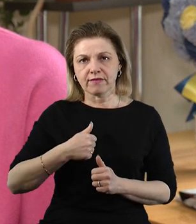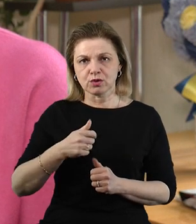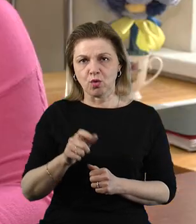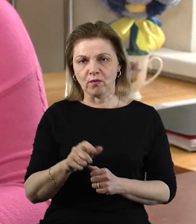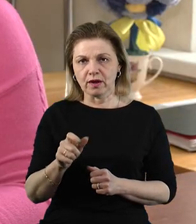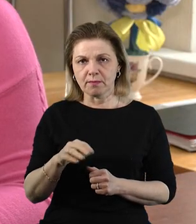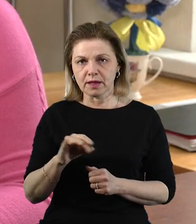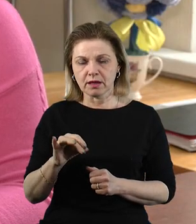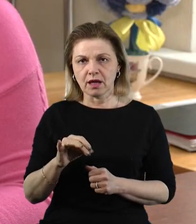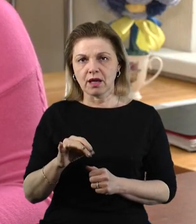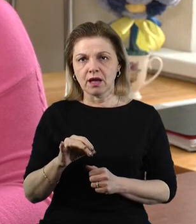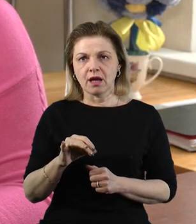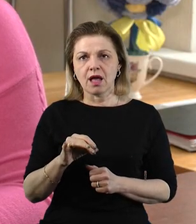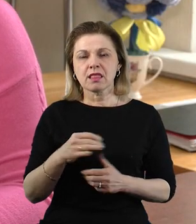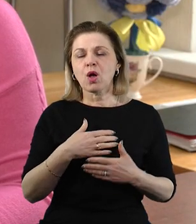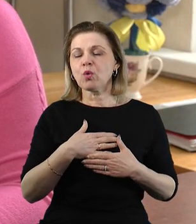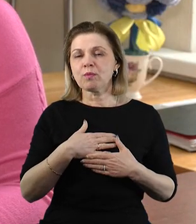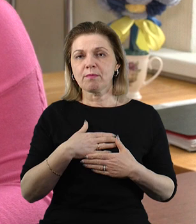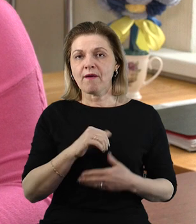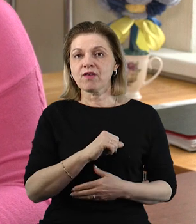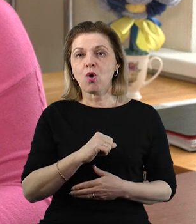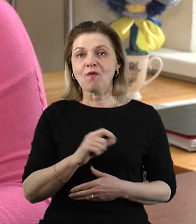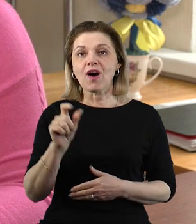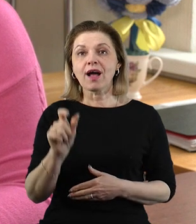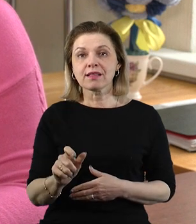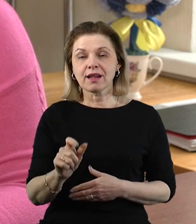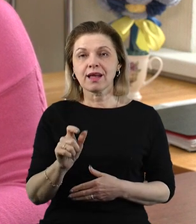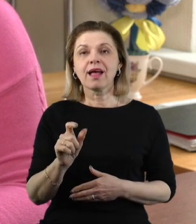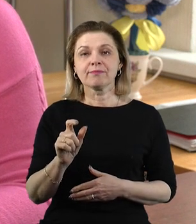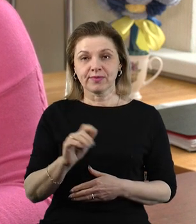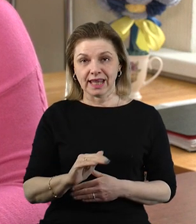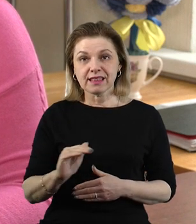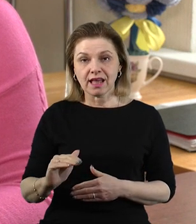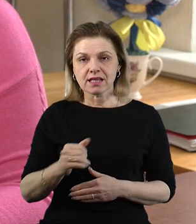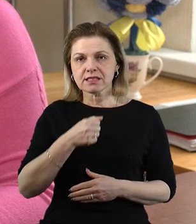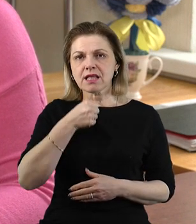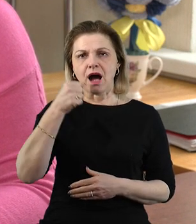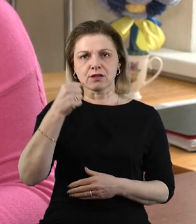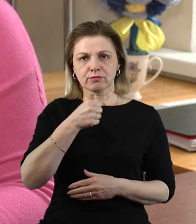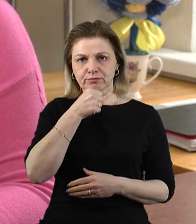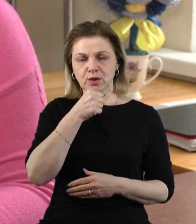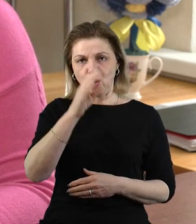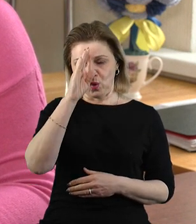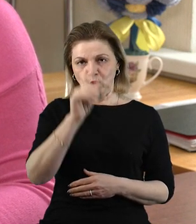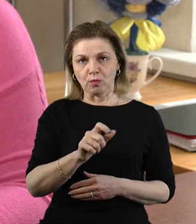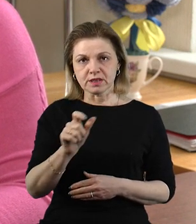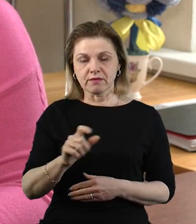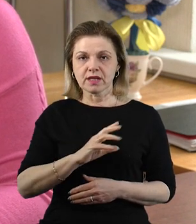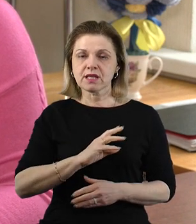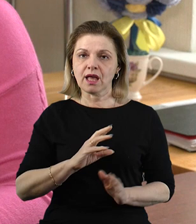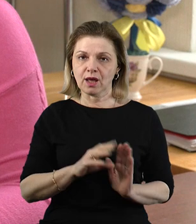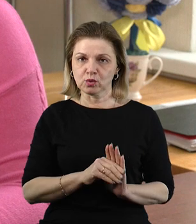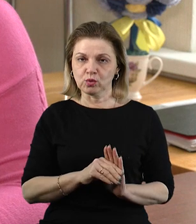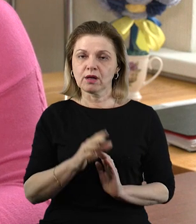військовими найулюбленіший вихователь на той час дітей старшого віку а саме хлопців